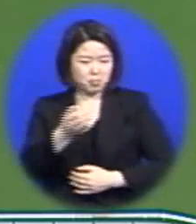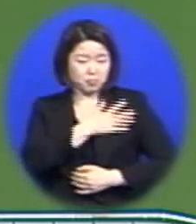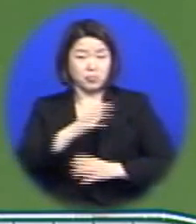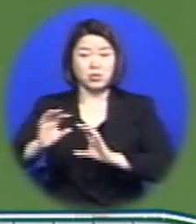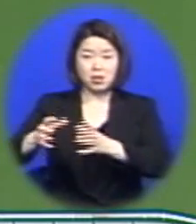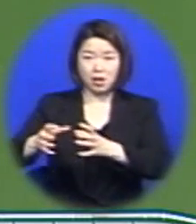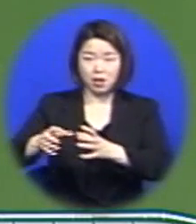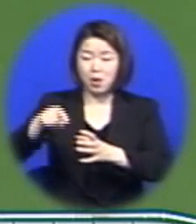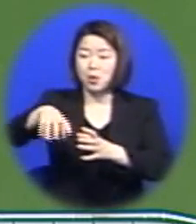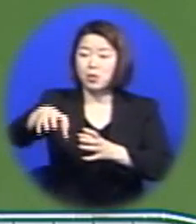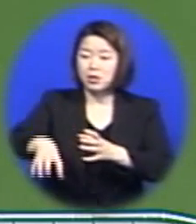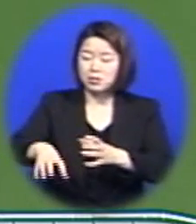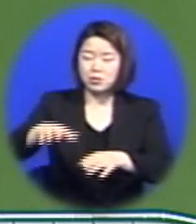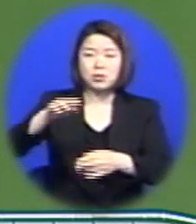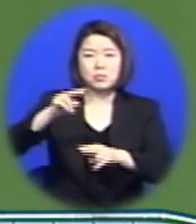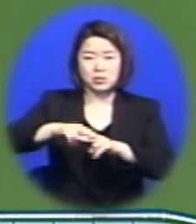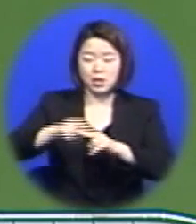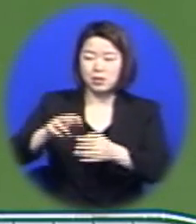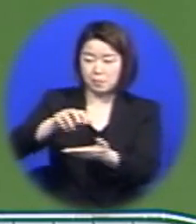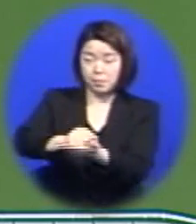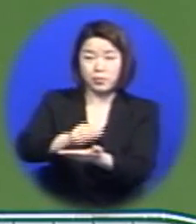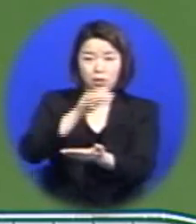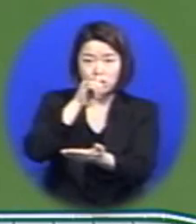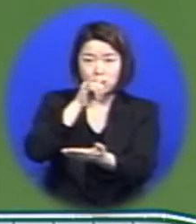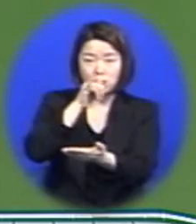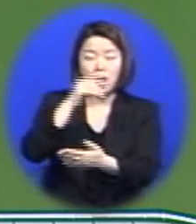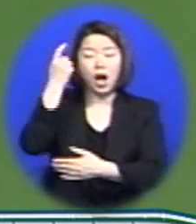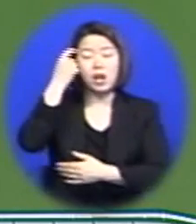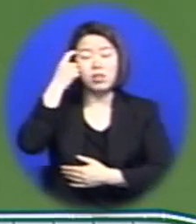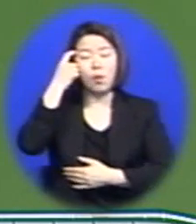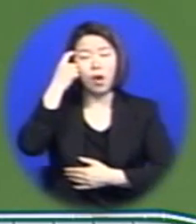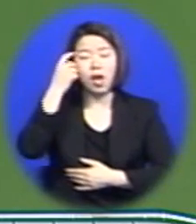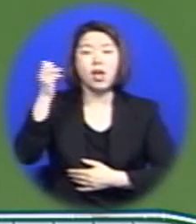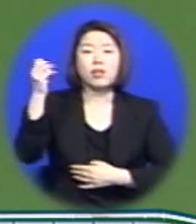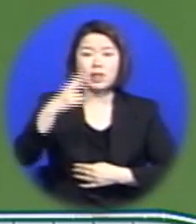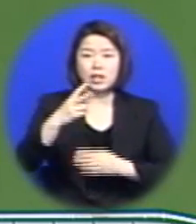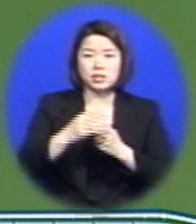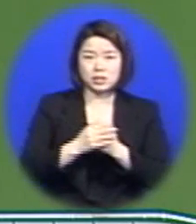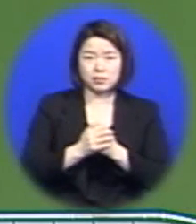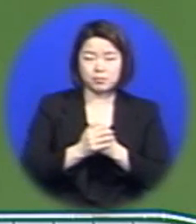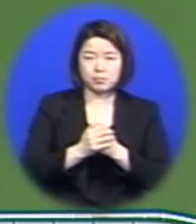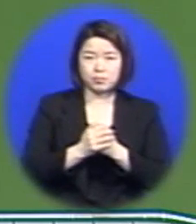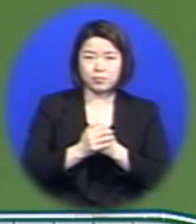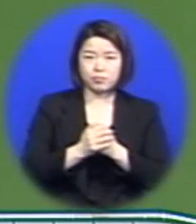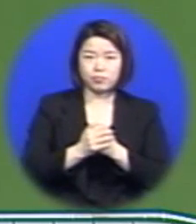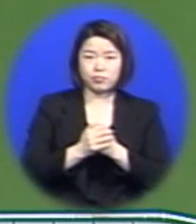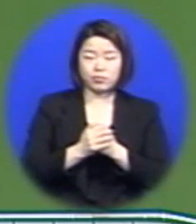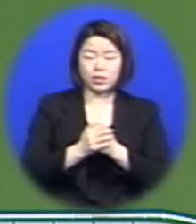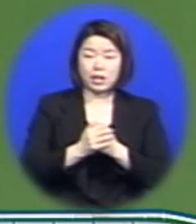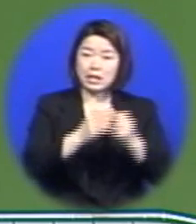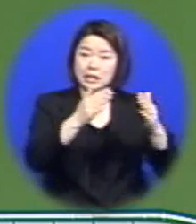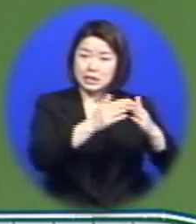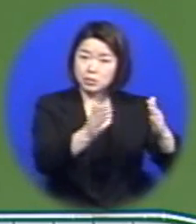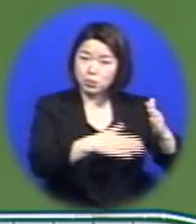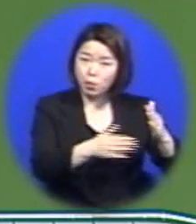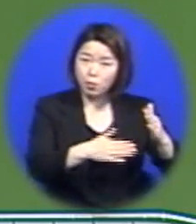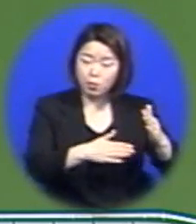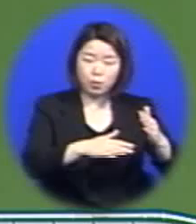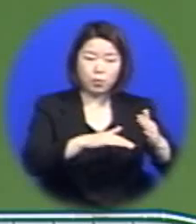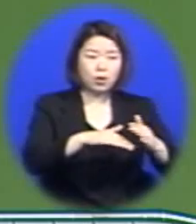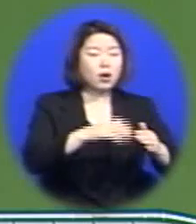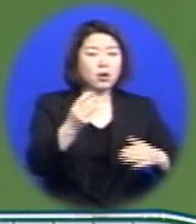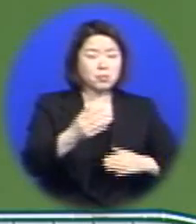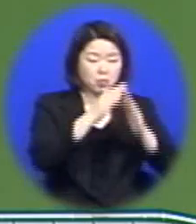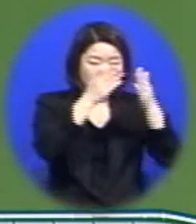거기서이 자리 잡았어요 그런데 왜 다시 집도 없고 성벽도